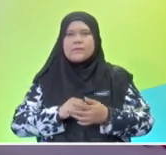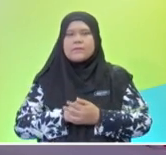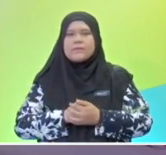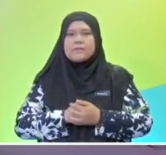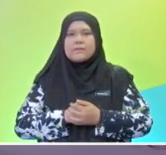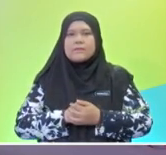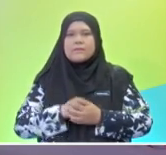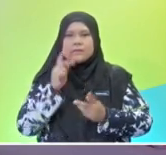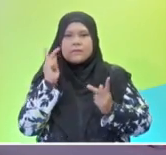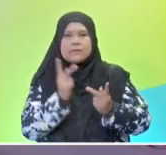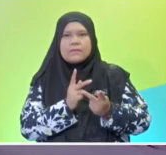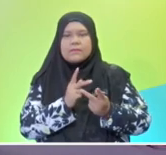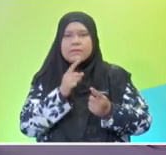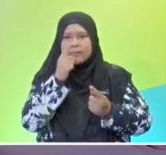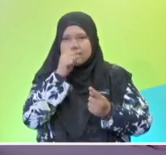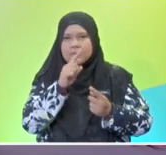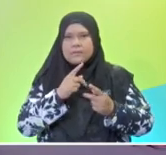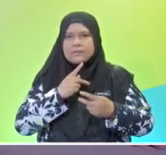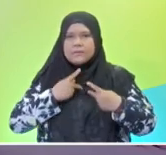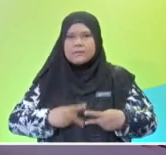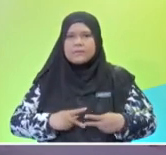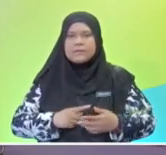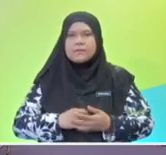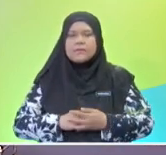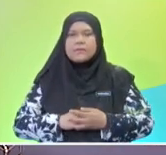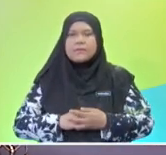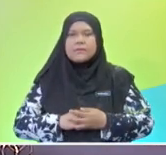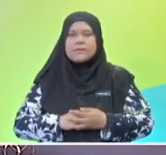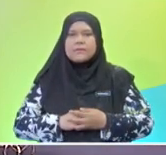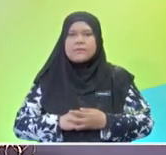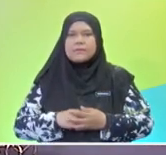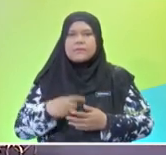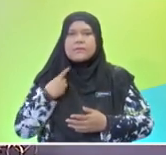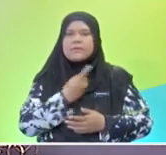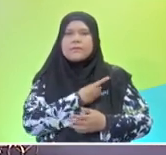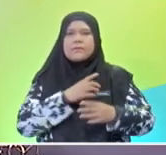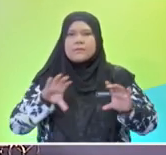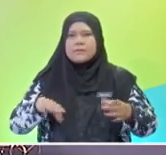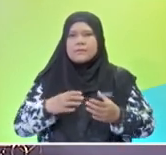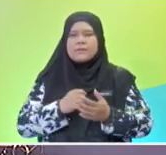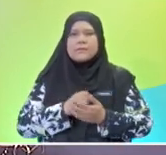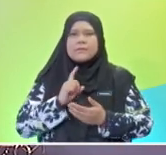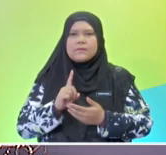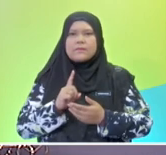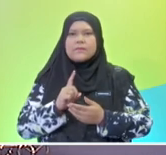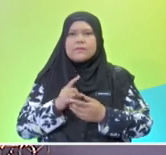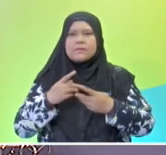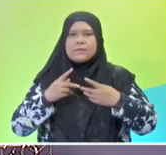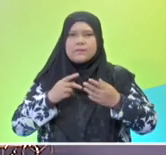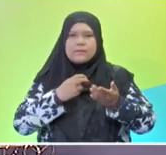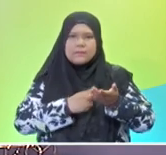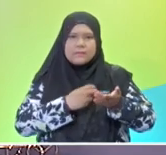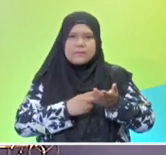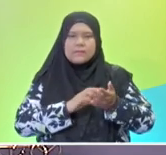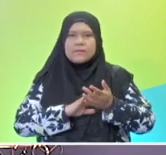digunakan atas kain. Baik. Baik. Jadi kita akan buat satu yang kemeja T ni, okey. Kita